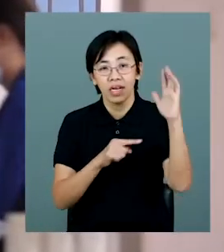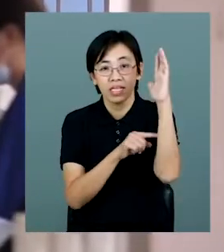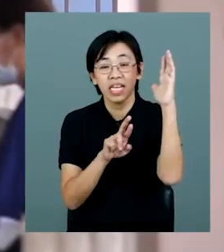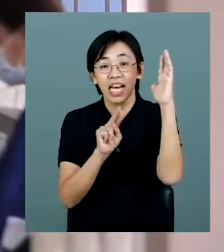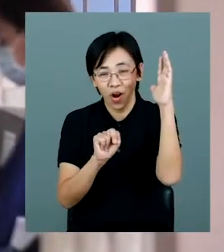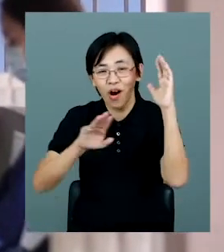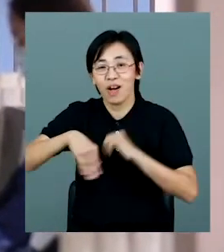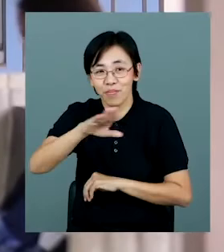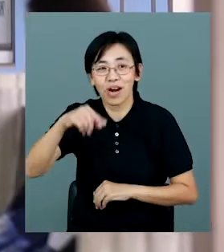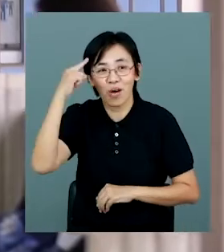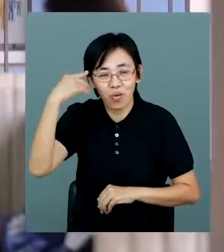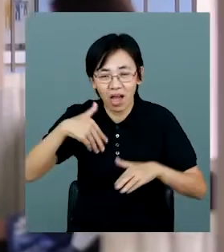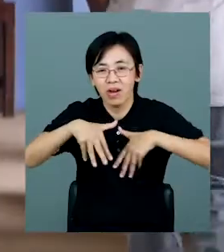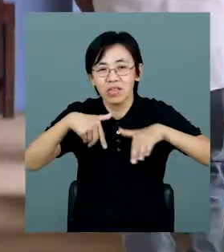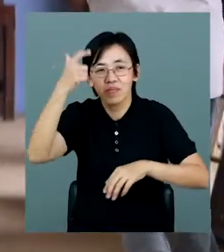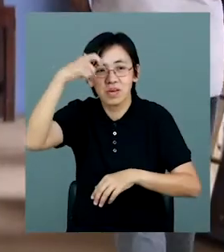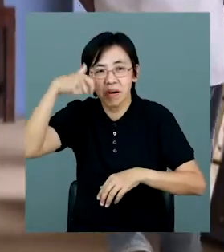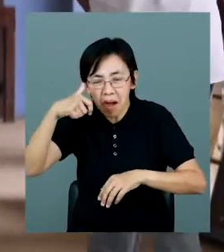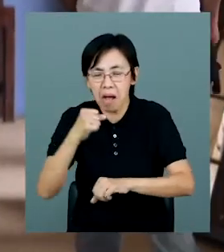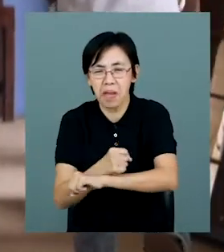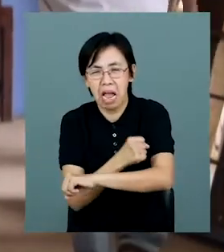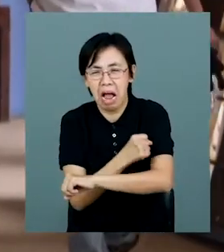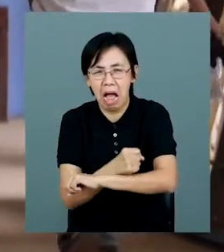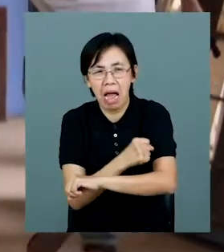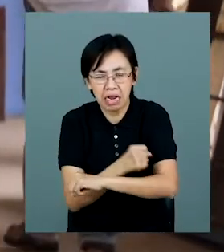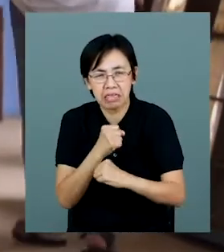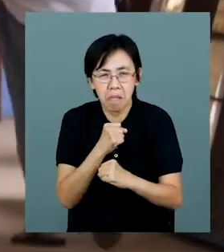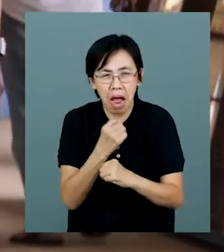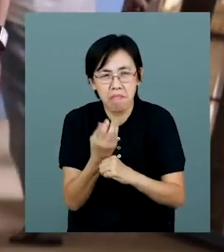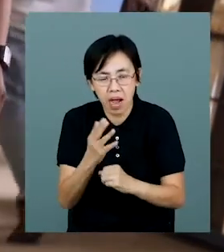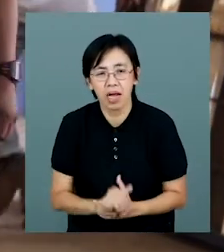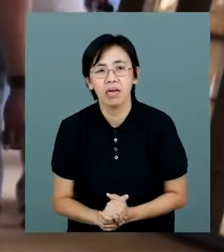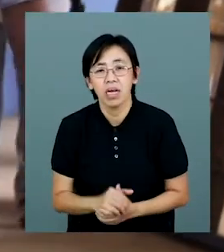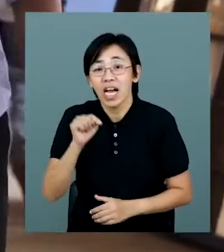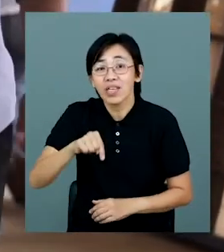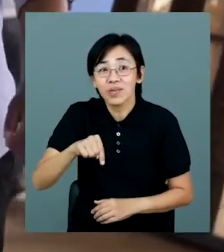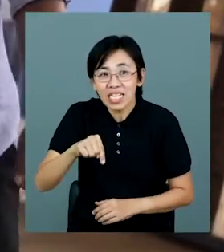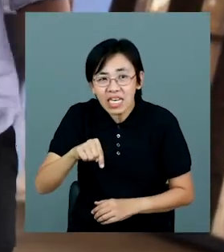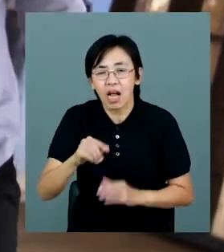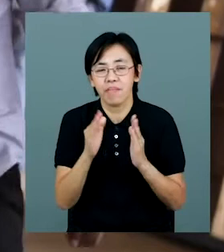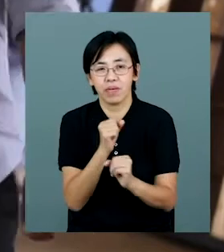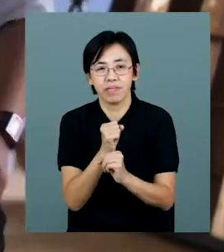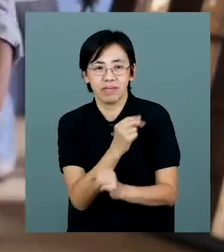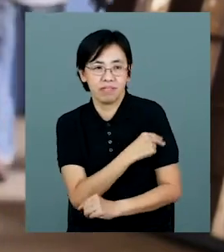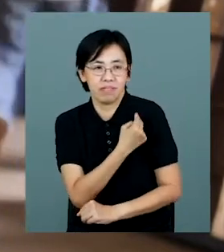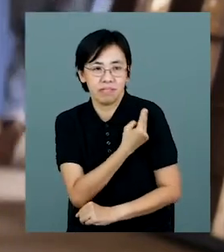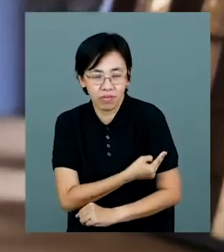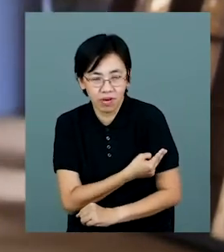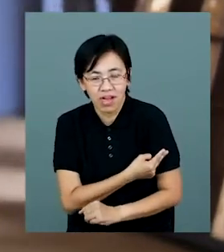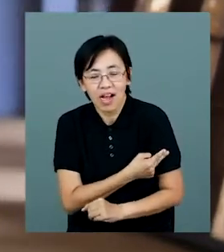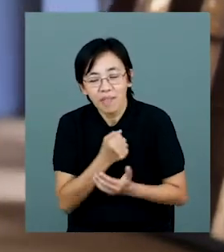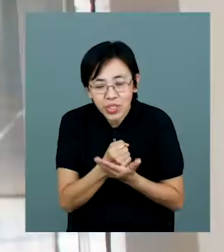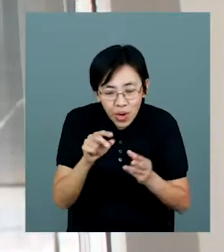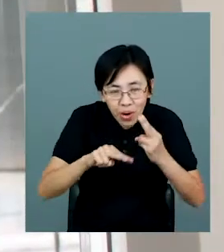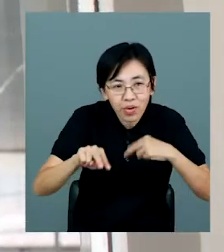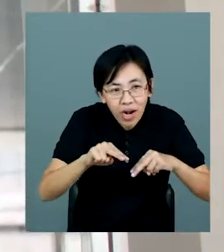ที่ระนองก็อย่างที่ทราบกันมีชาวเมียนมาเข้ามาใช้แรงงานจำนวนมากนะครับก็มีบางส่วนที่อยู่ในพื้นที่มีเจ้าหน้าที่สาธารณสุ